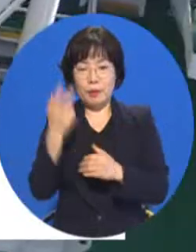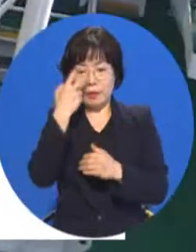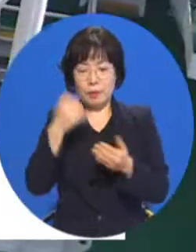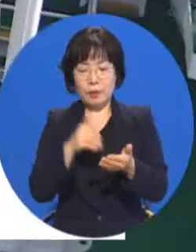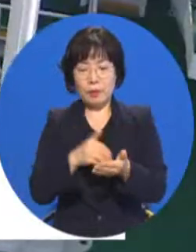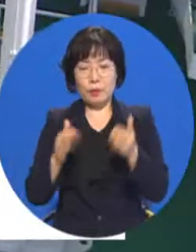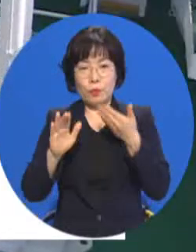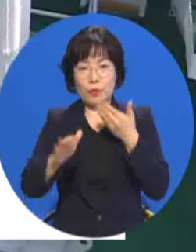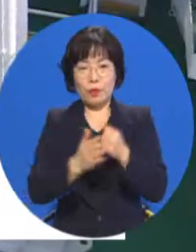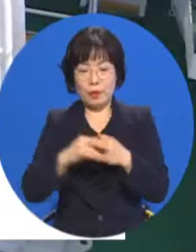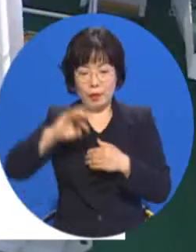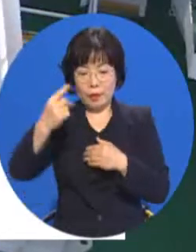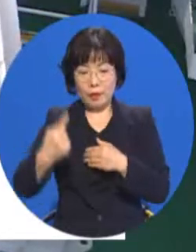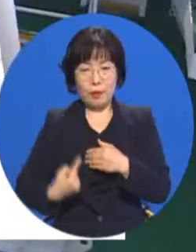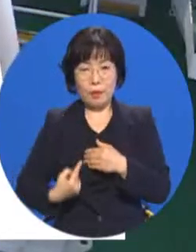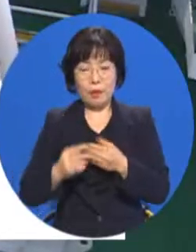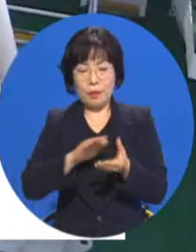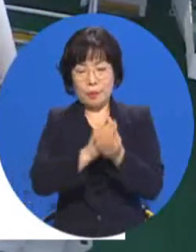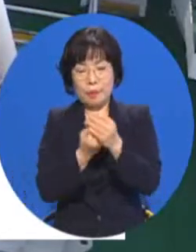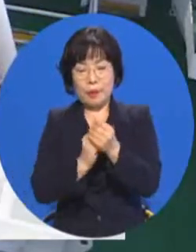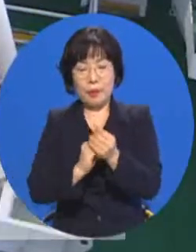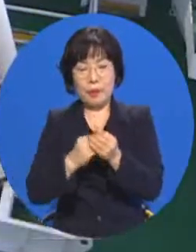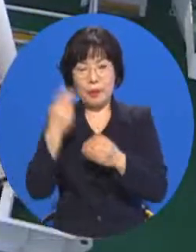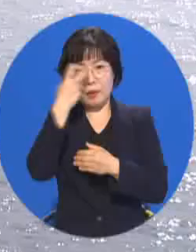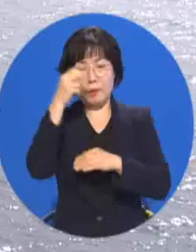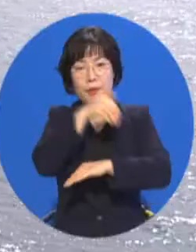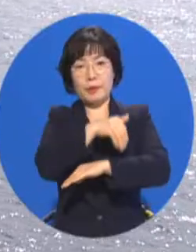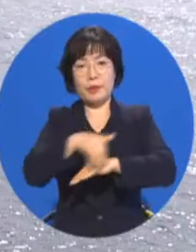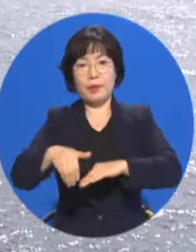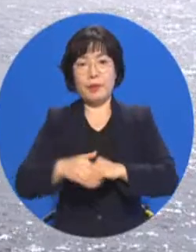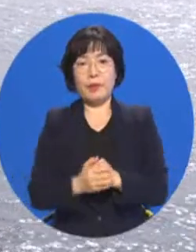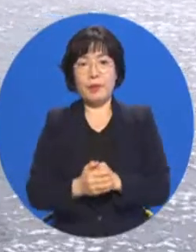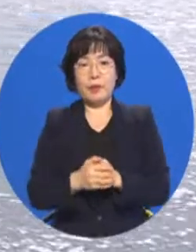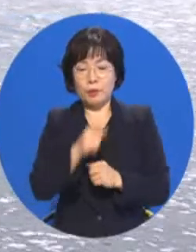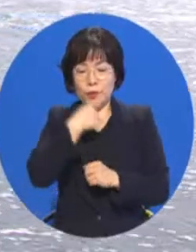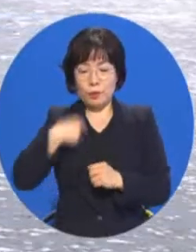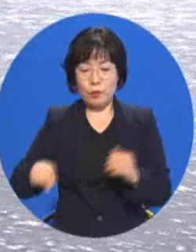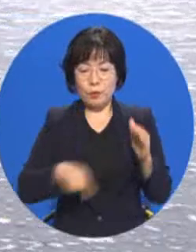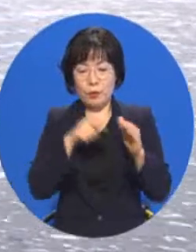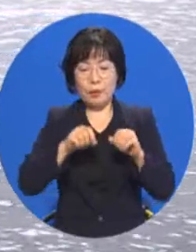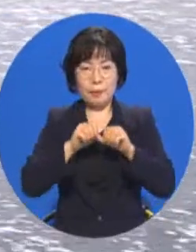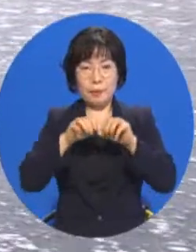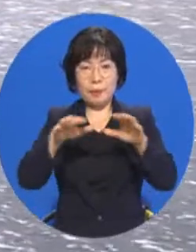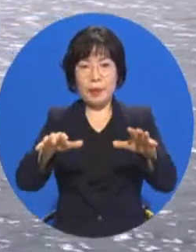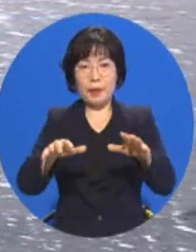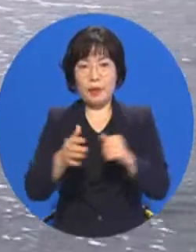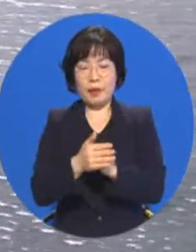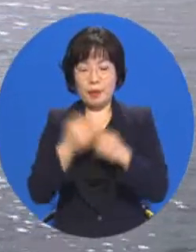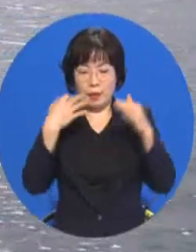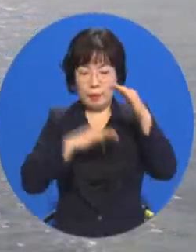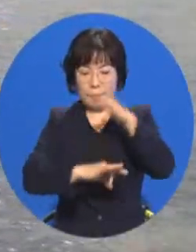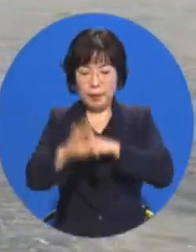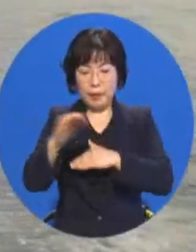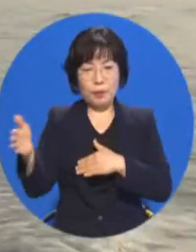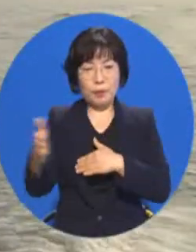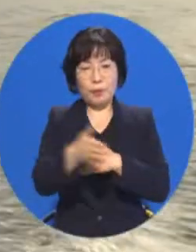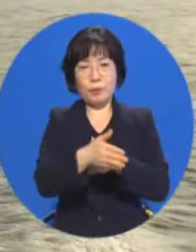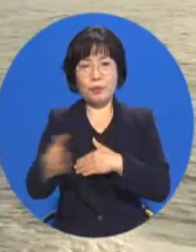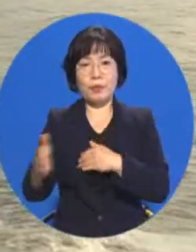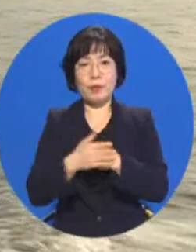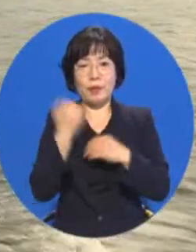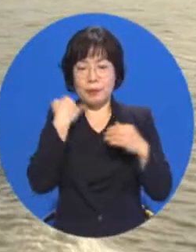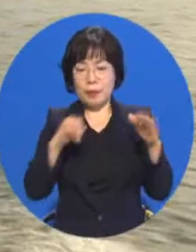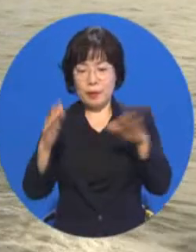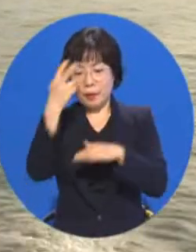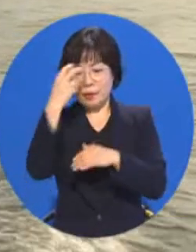이후에 단속 장비들을 소독할 예정입니다. 중국 내 코로나19 사태로 텅 빈 서해 황금어장. 해경은